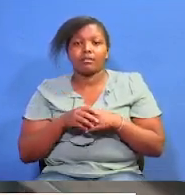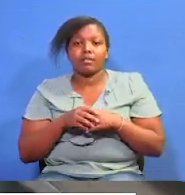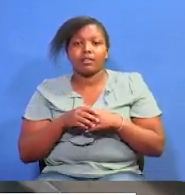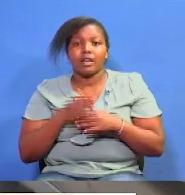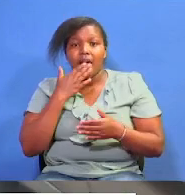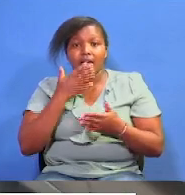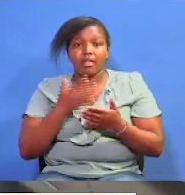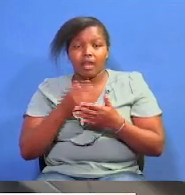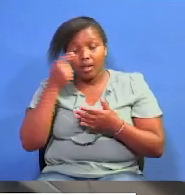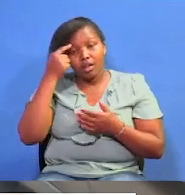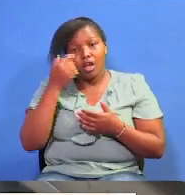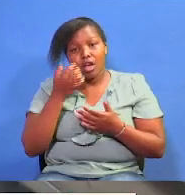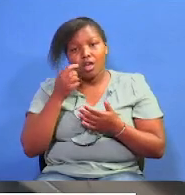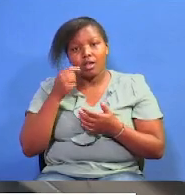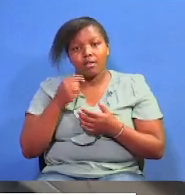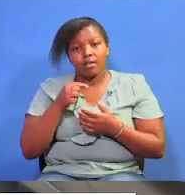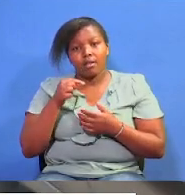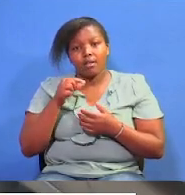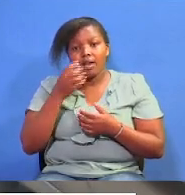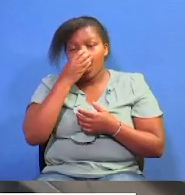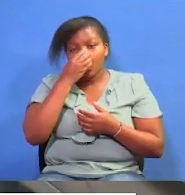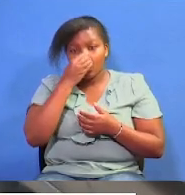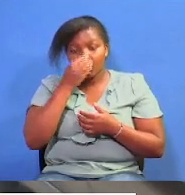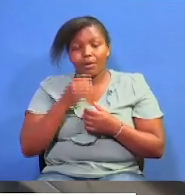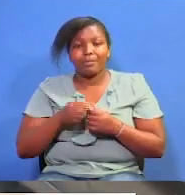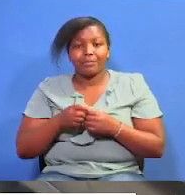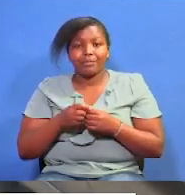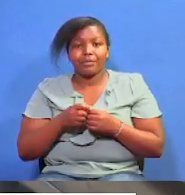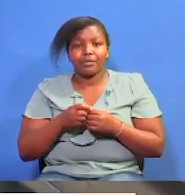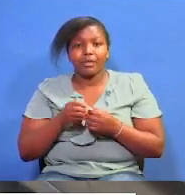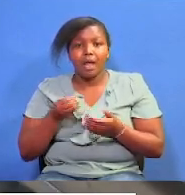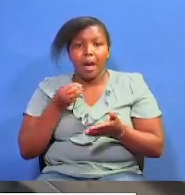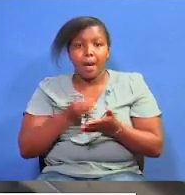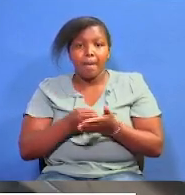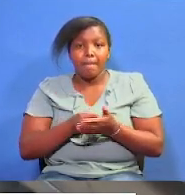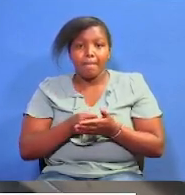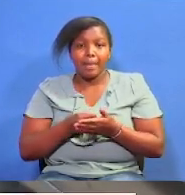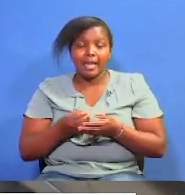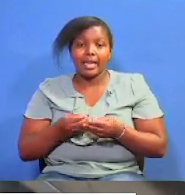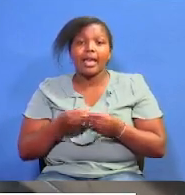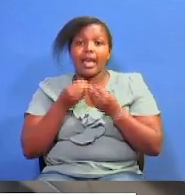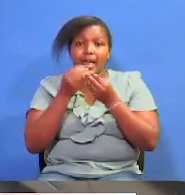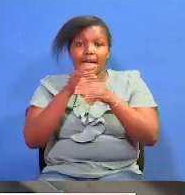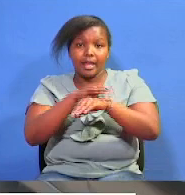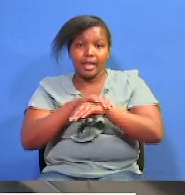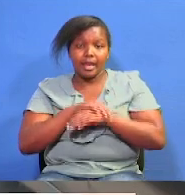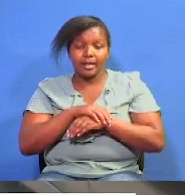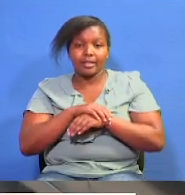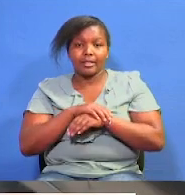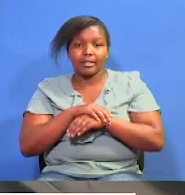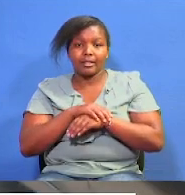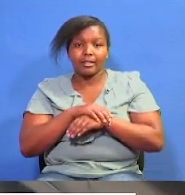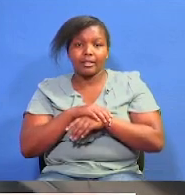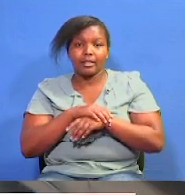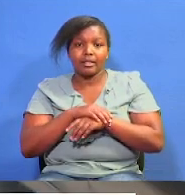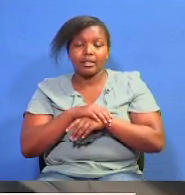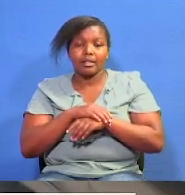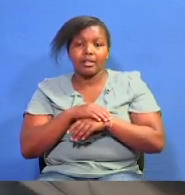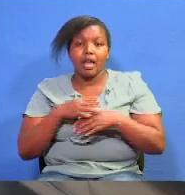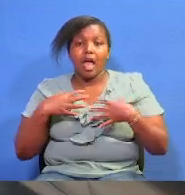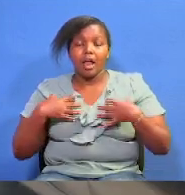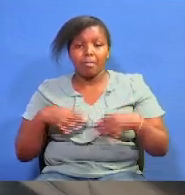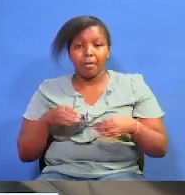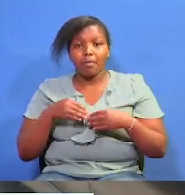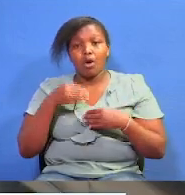Na tunashukuru kwa sababu rais wetu alisema pesa itatoka na watu watakuwa napewa, na tungetaka